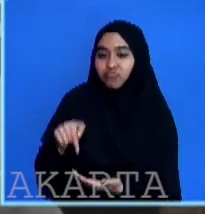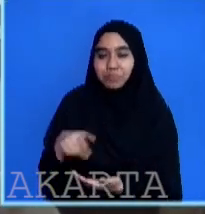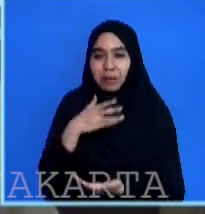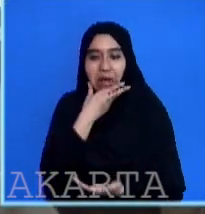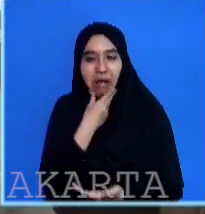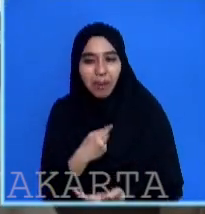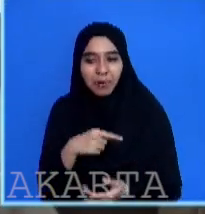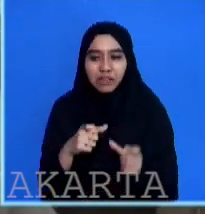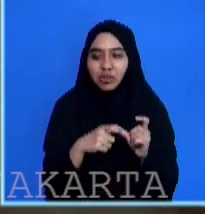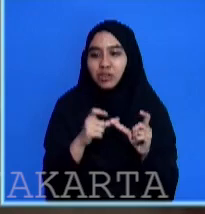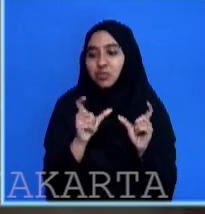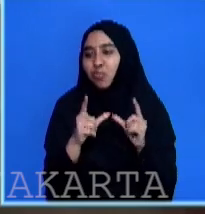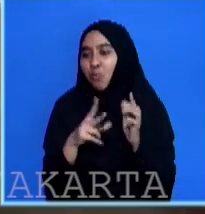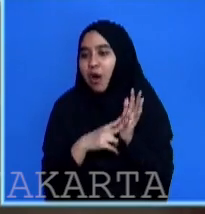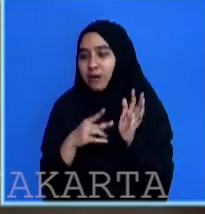jenes